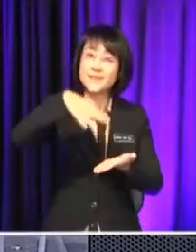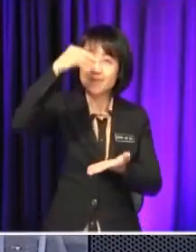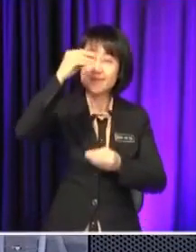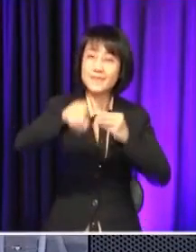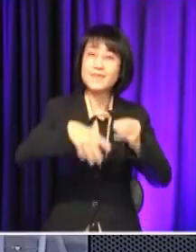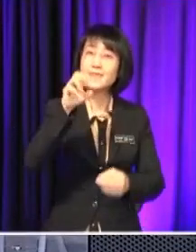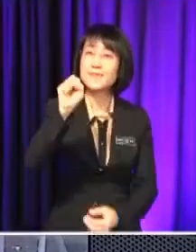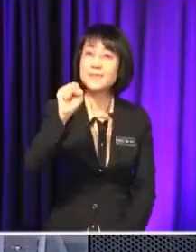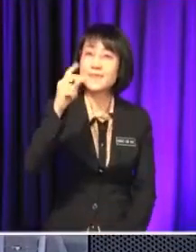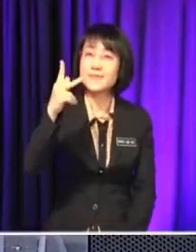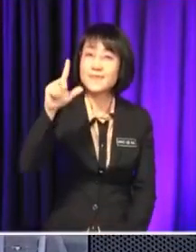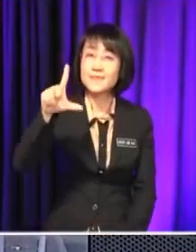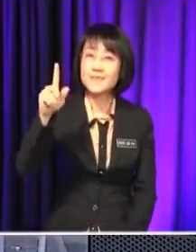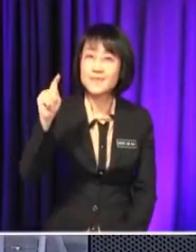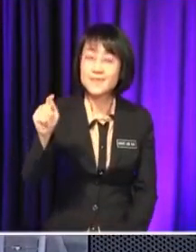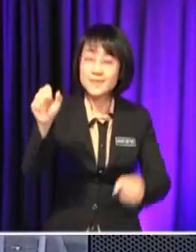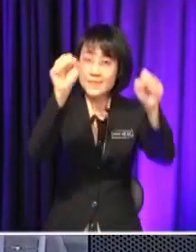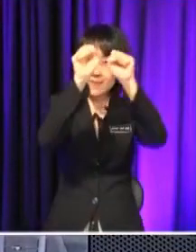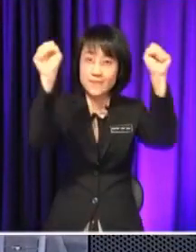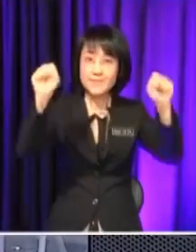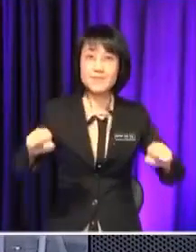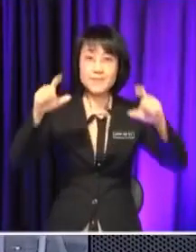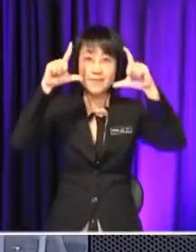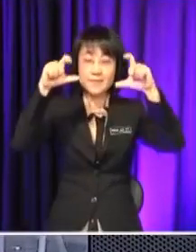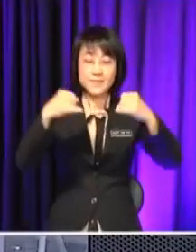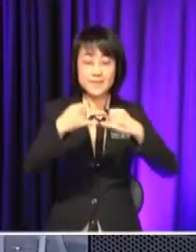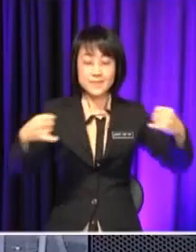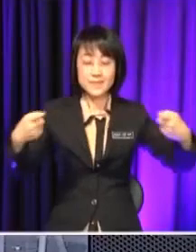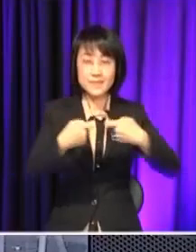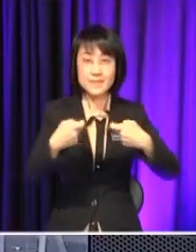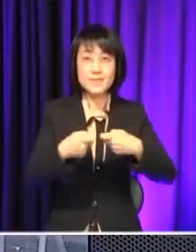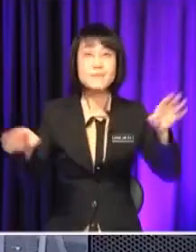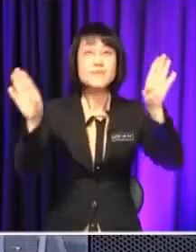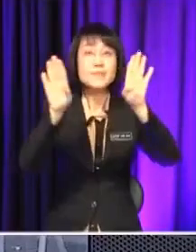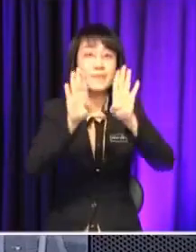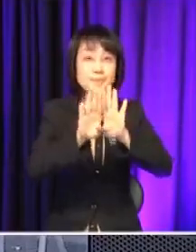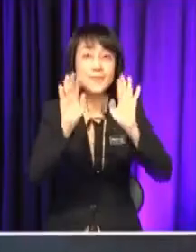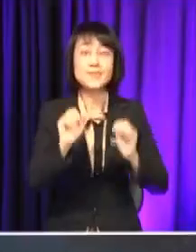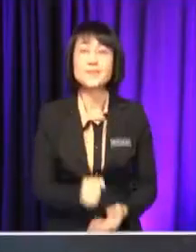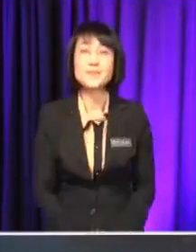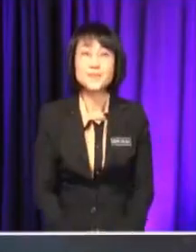sclt yaitu sistem camera Lita tertutup sekarang